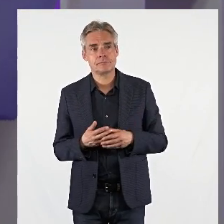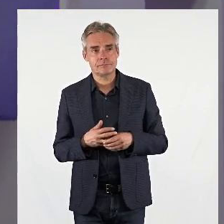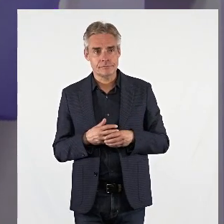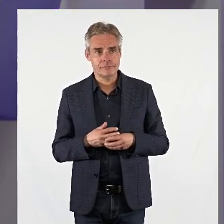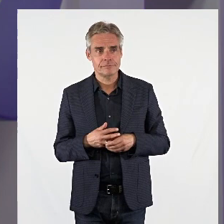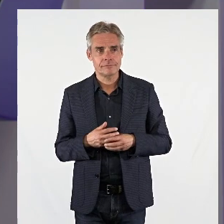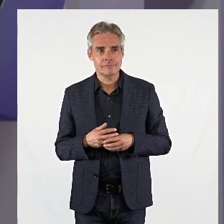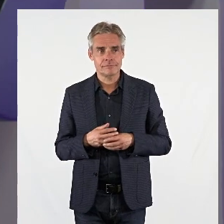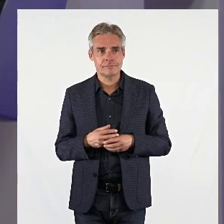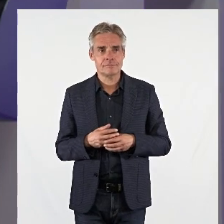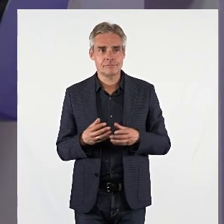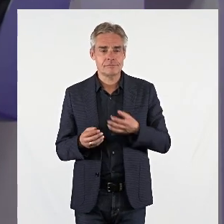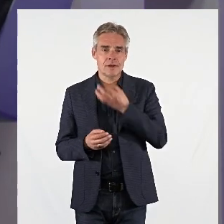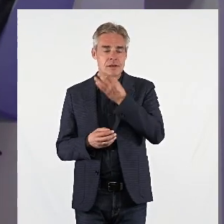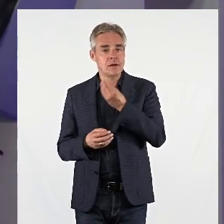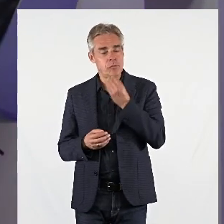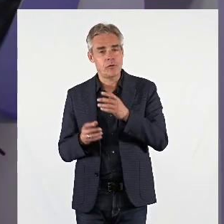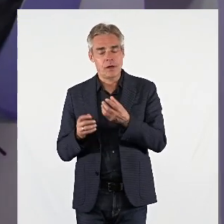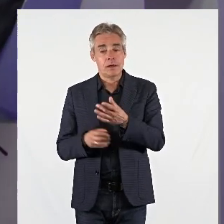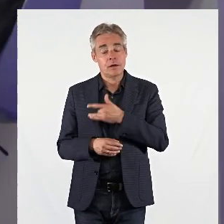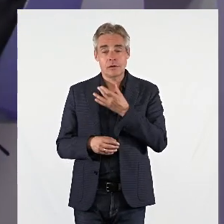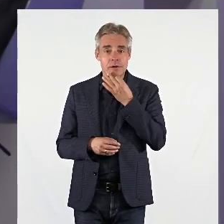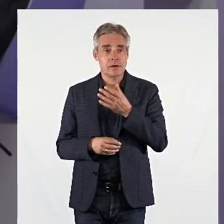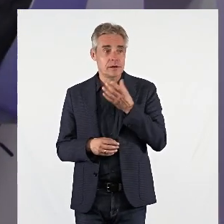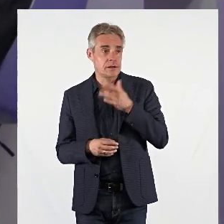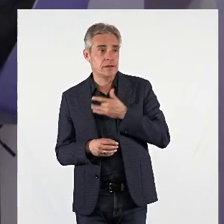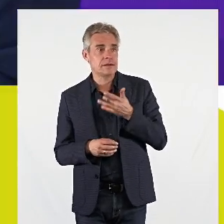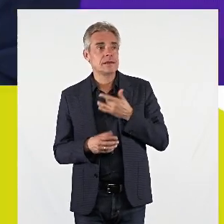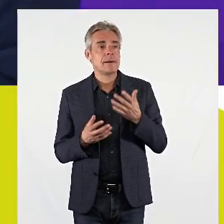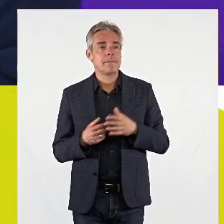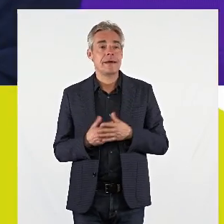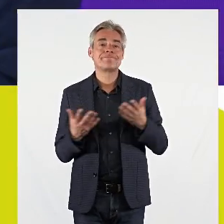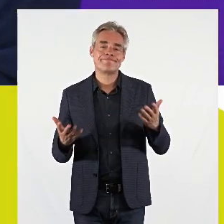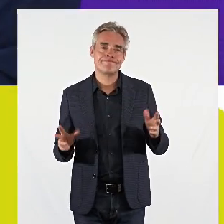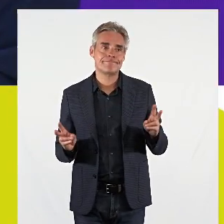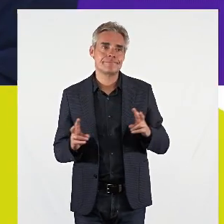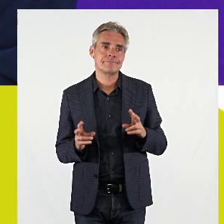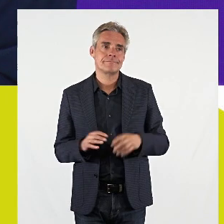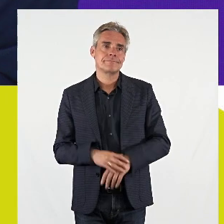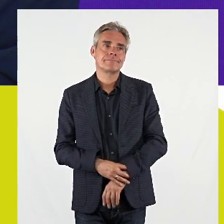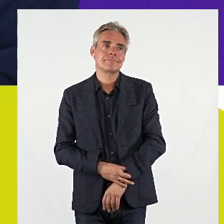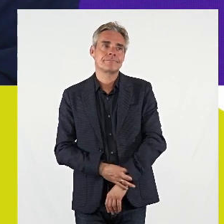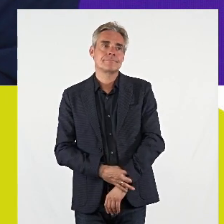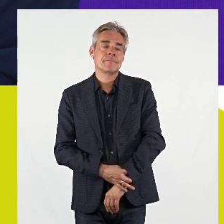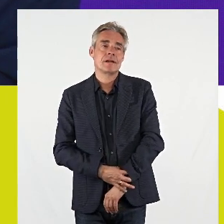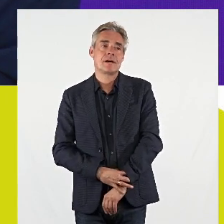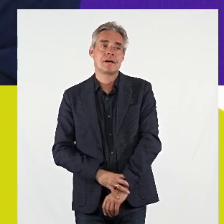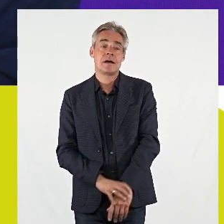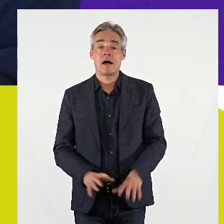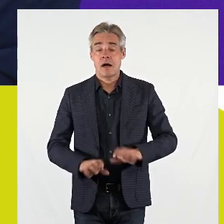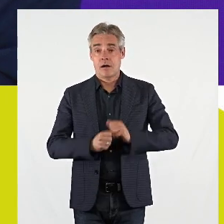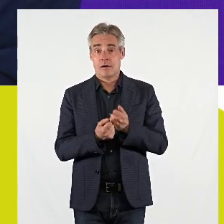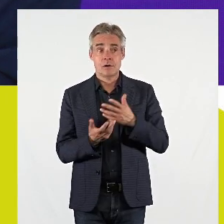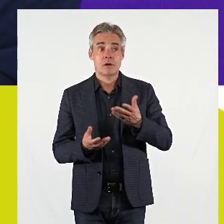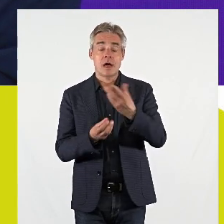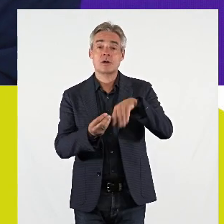le mentionner est bien, mais... En tout cas, il s'éclaire assez chiffres. Il faut s'inscrire dans les structures de mutualisation. J'ajoute